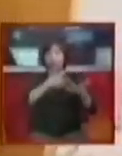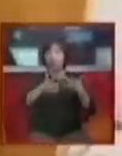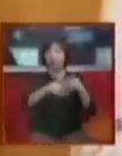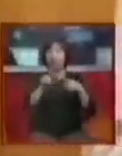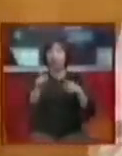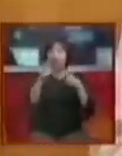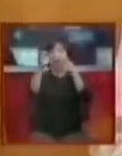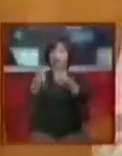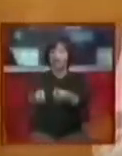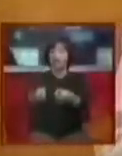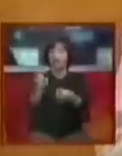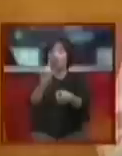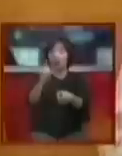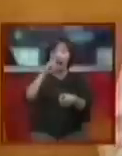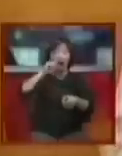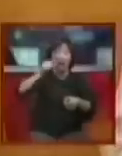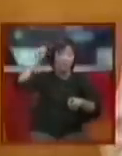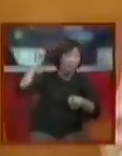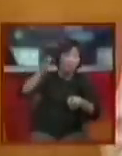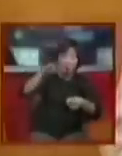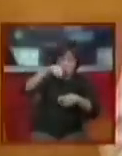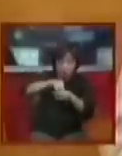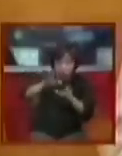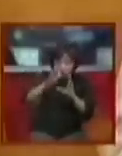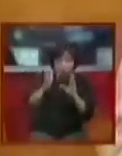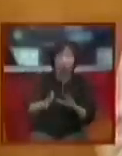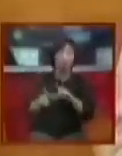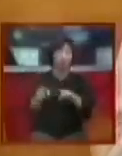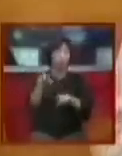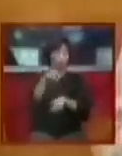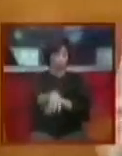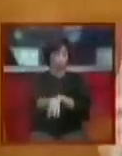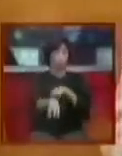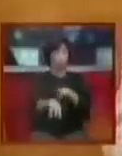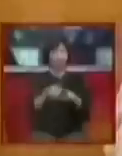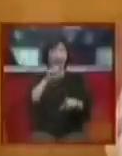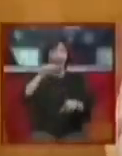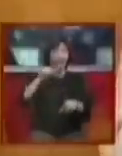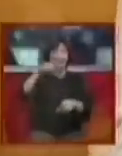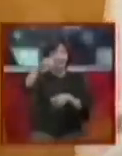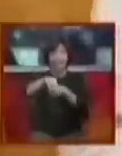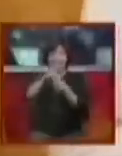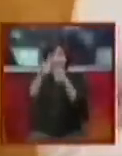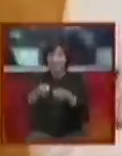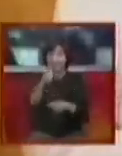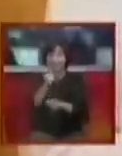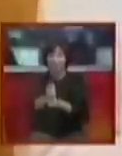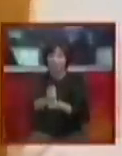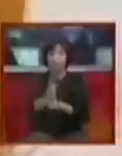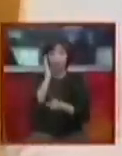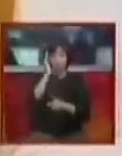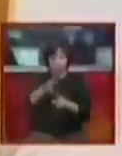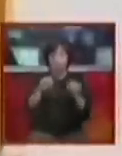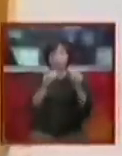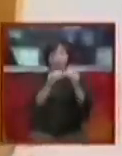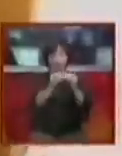may nagregalo pa rin sa kanya ng granada sa bahay. Ma'am, may mga darating pa pong pagsubok.